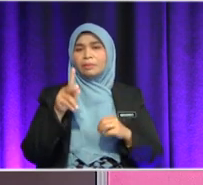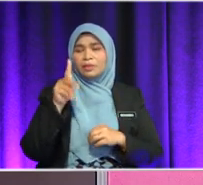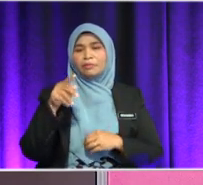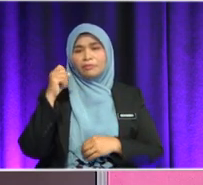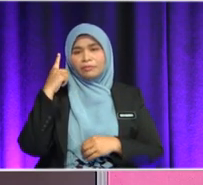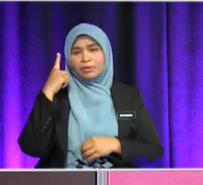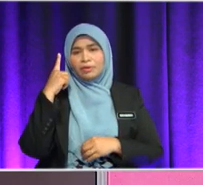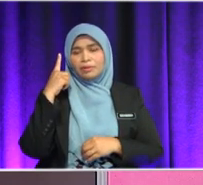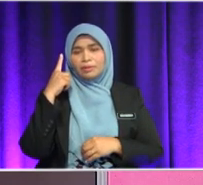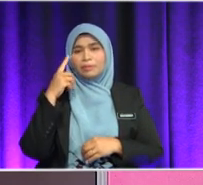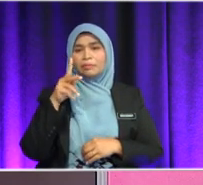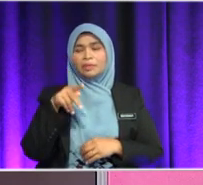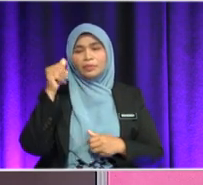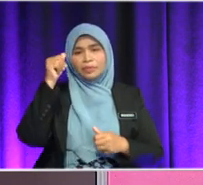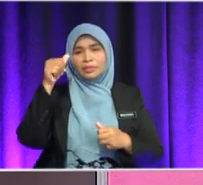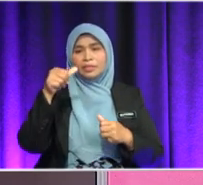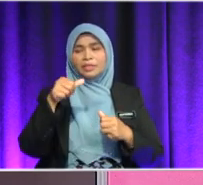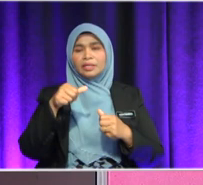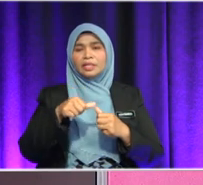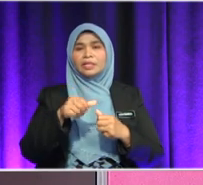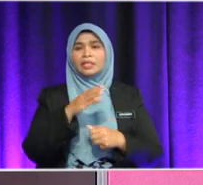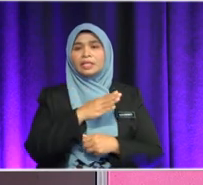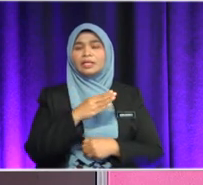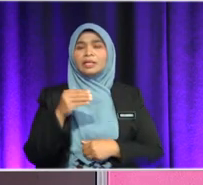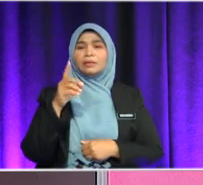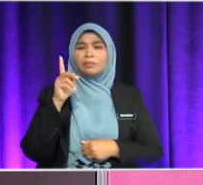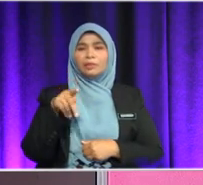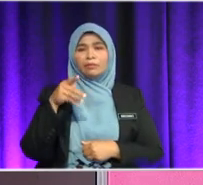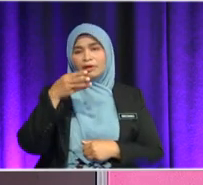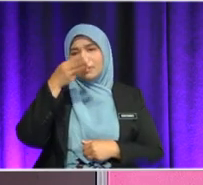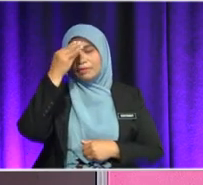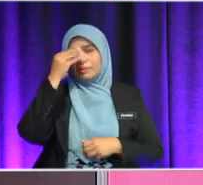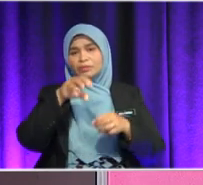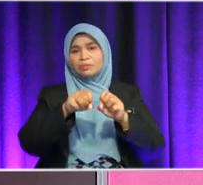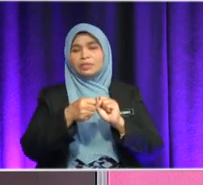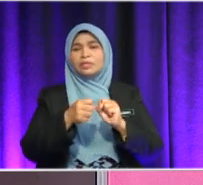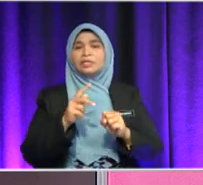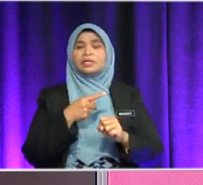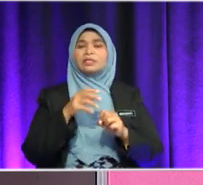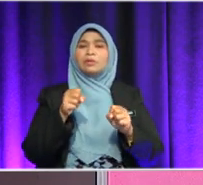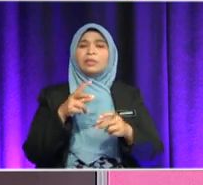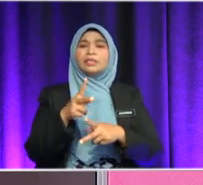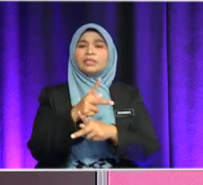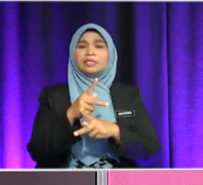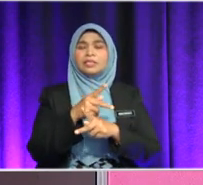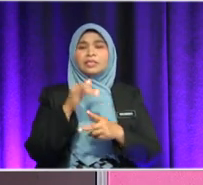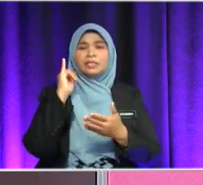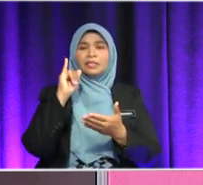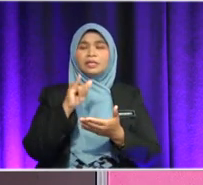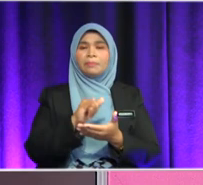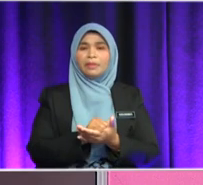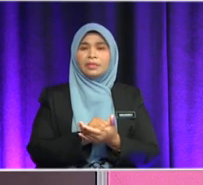paham perlu ingat dan Kalau boleh perlu hafal supaya kita berjanji Iman nomor satu sekali